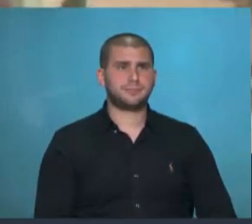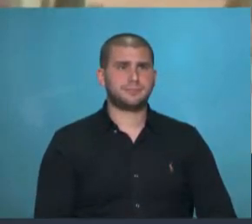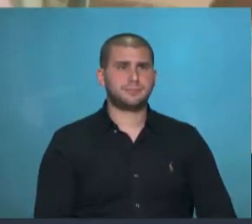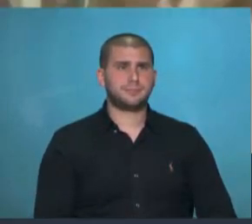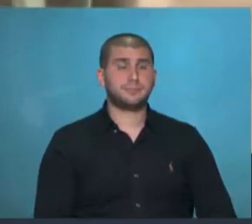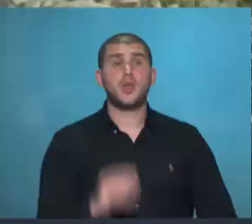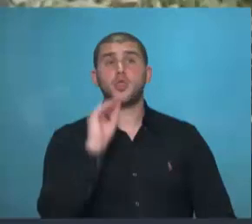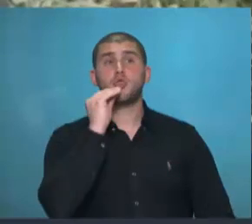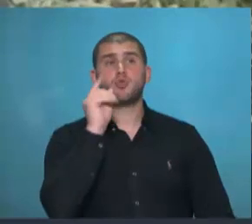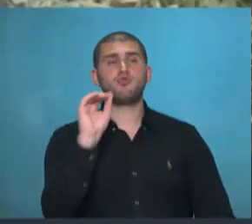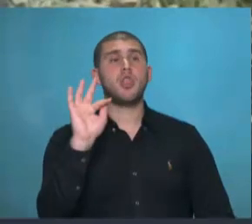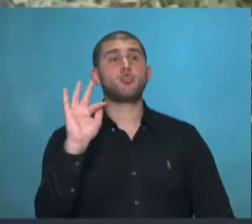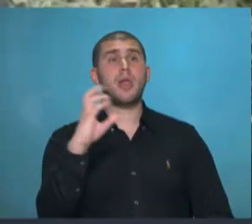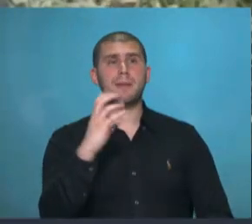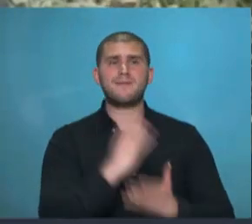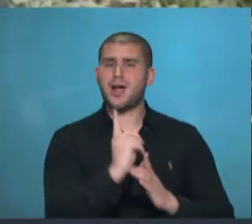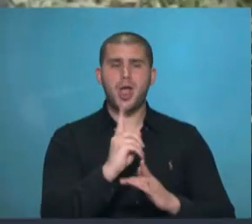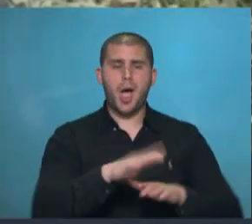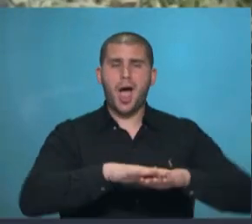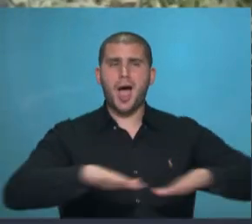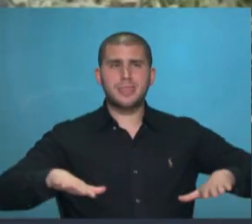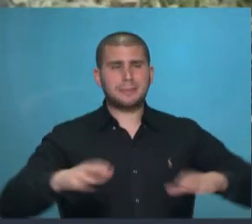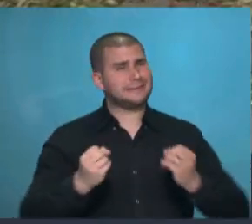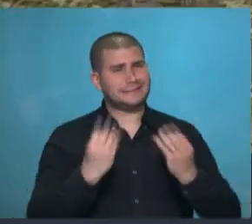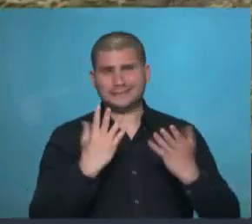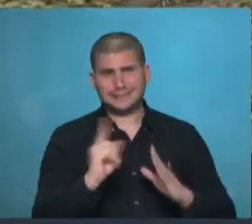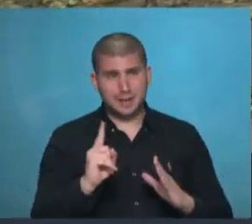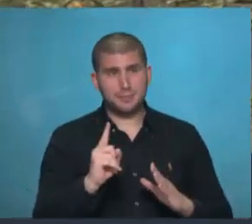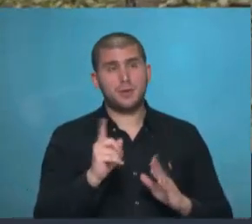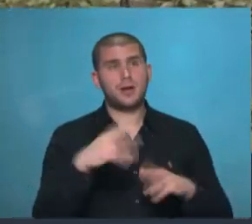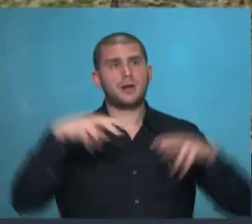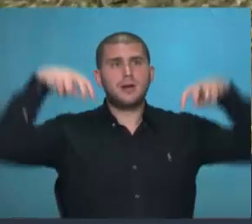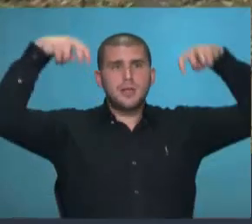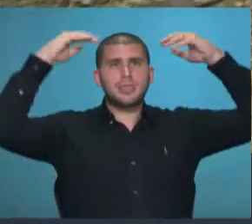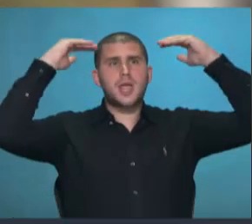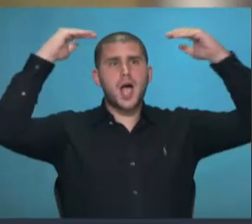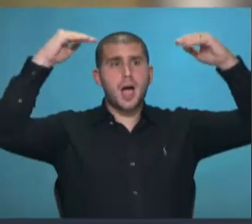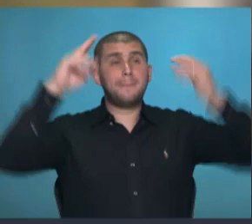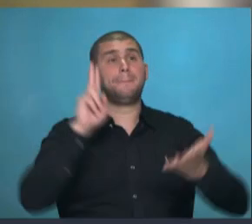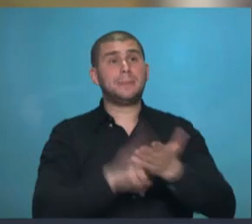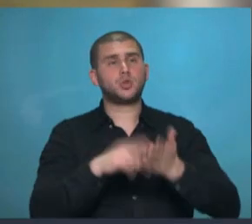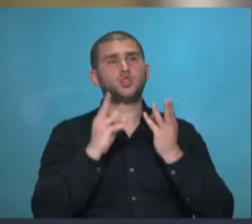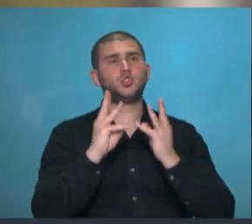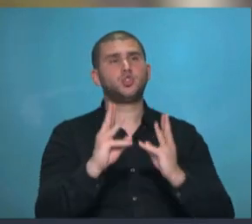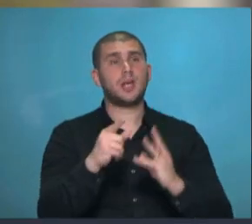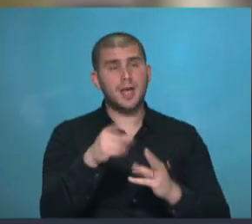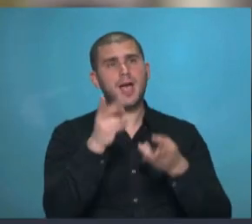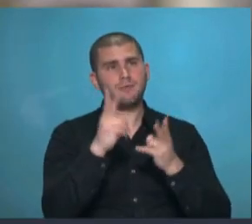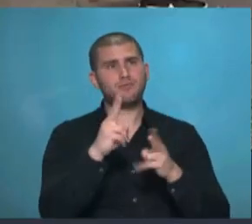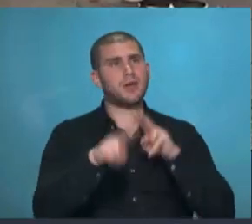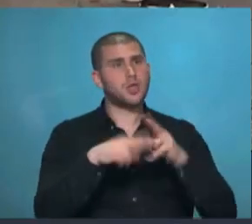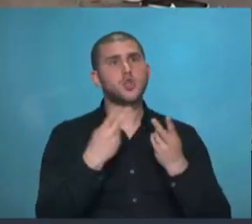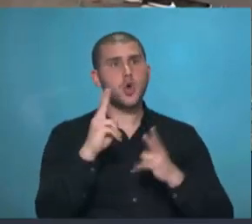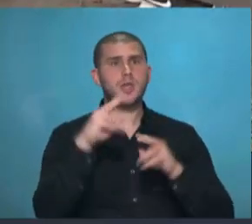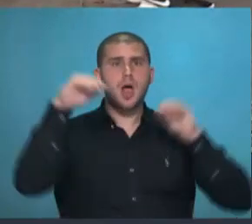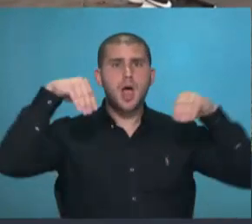התות של טול כרם כבר לא גדל על האדמה ככה סתם, אלא נתלה מהתקרה. בזכות השיטה הזאת אפשר לגדל יותר